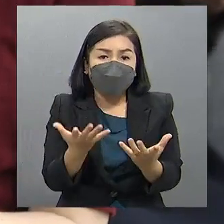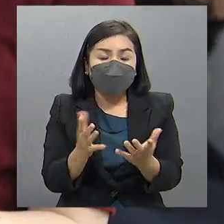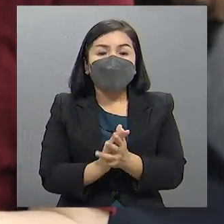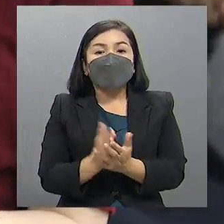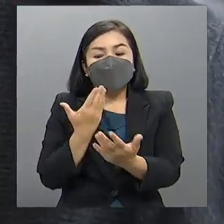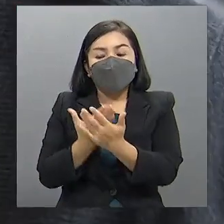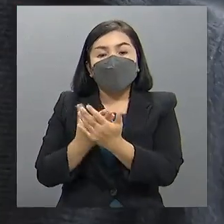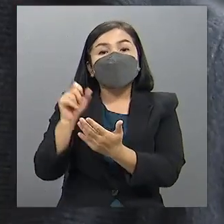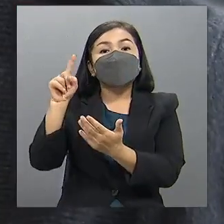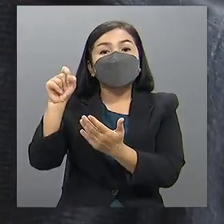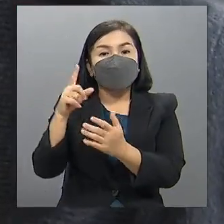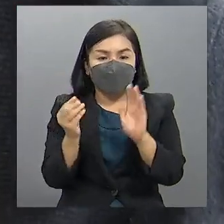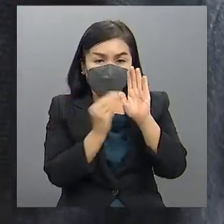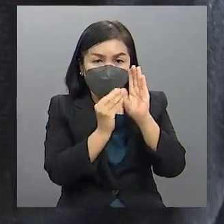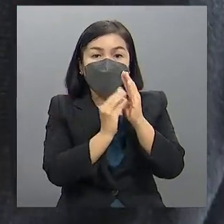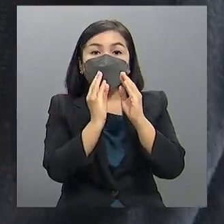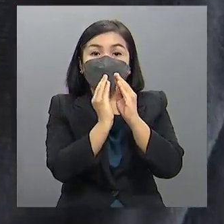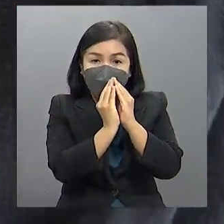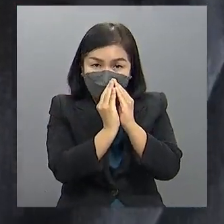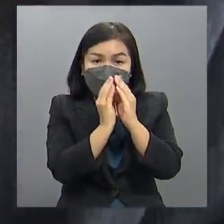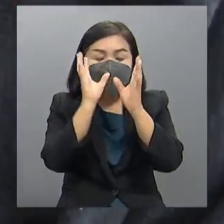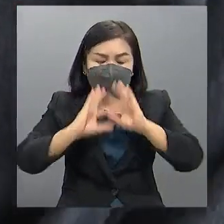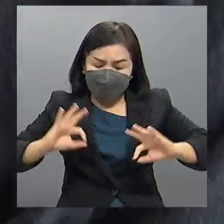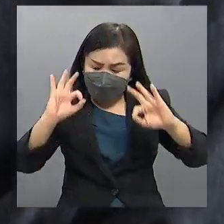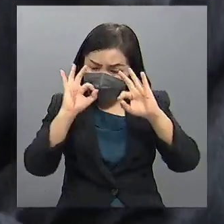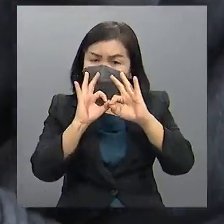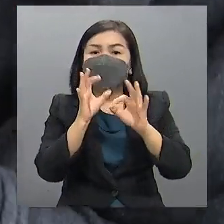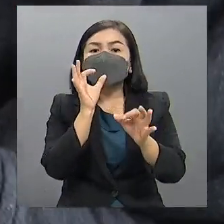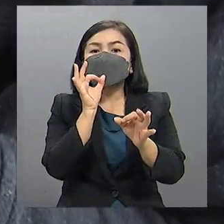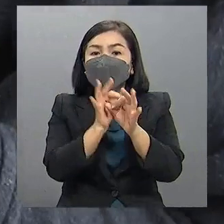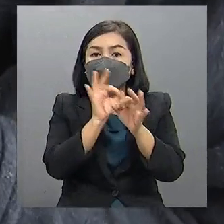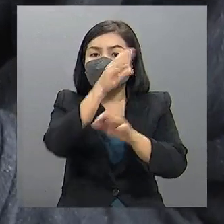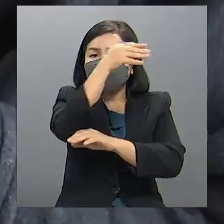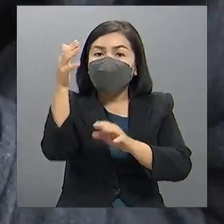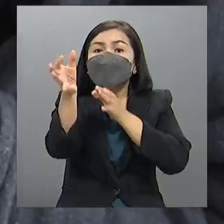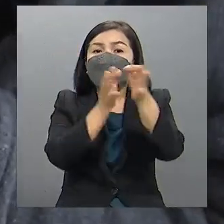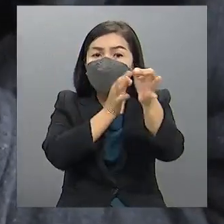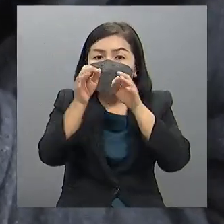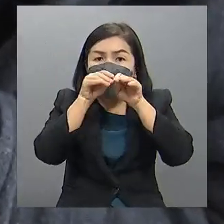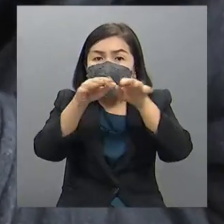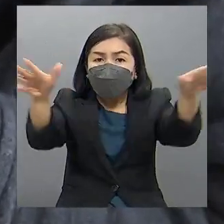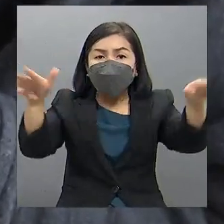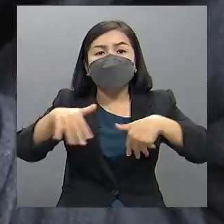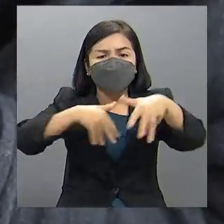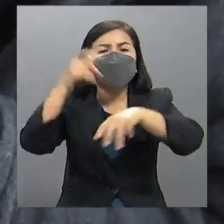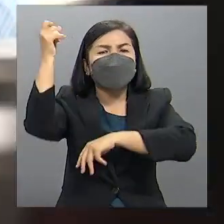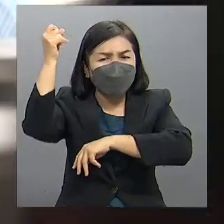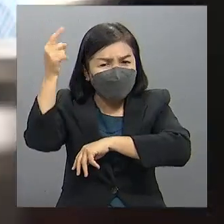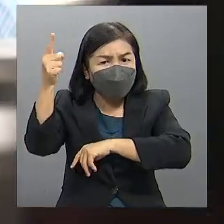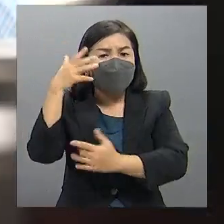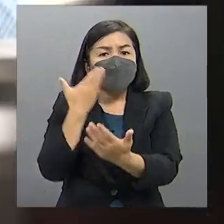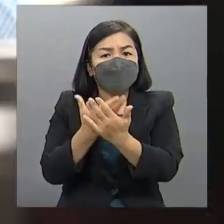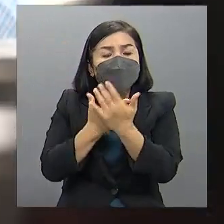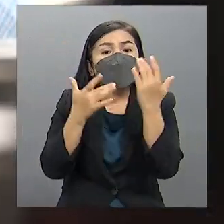กรุงเทพนะคะอยากให้แบงค์ชาติเน้นให้ความรู้กับประชาชนมากกว่าเพราะปัจจุบันการใช้สกุลเงินดิจิตอลหรือว่าเฟซตัวเก่า NCในภาคธุรกิจ